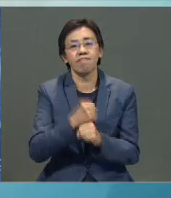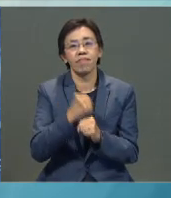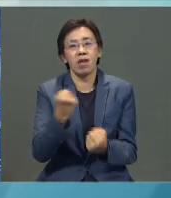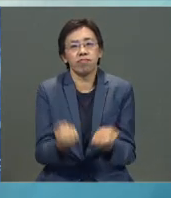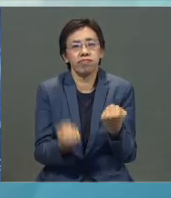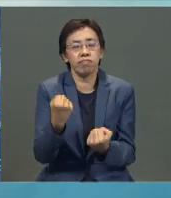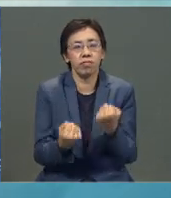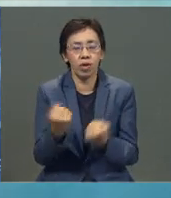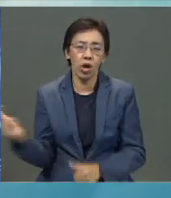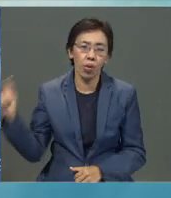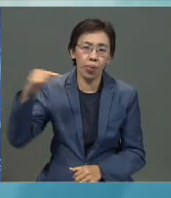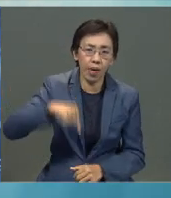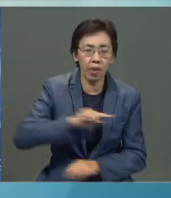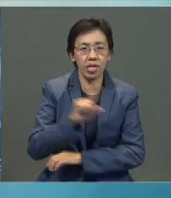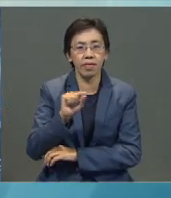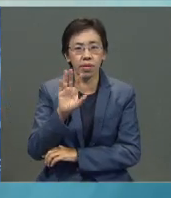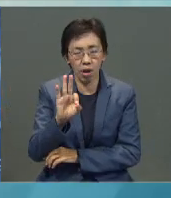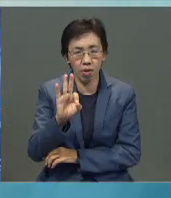ปีหญิงนี่รับจ้างชายนี่พนักงานขับรถนะครับเข้ามาเมืองไทย29